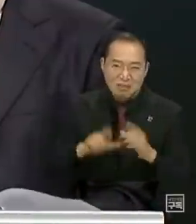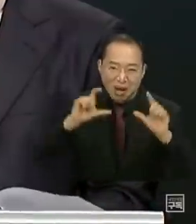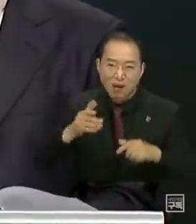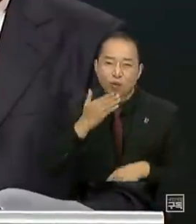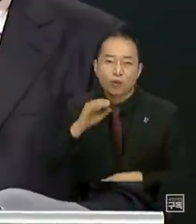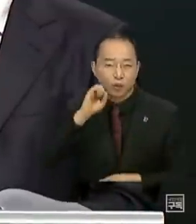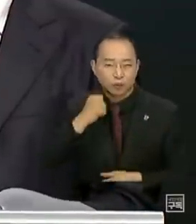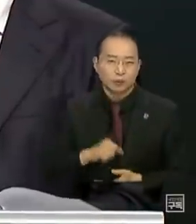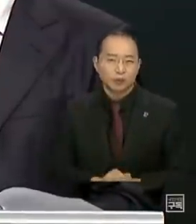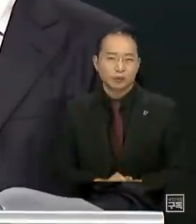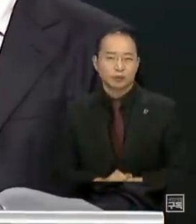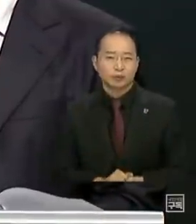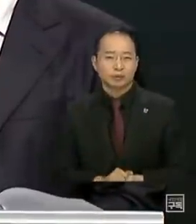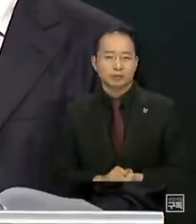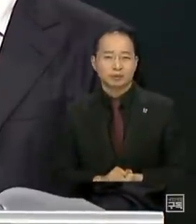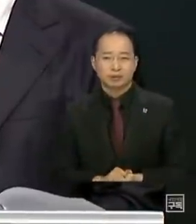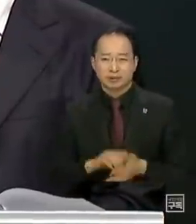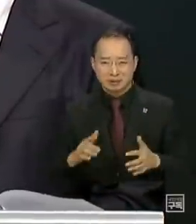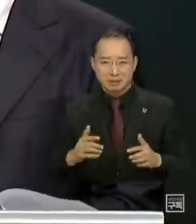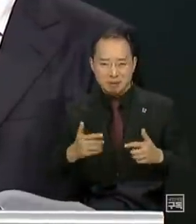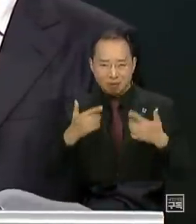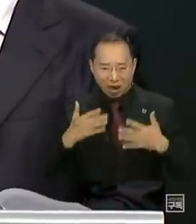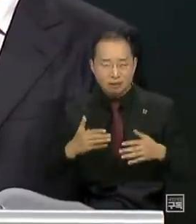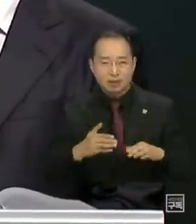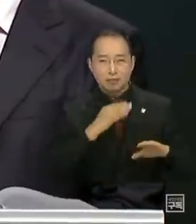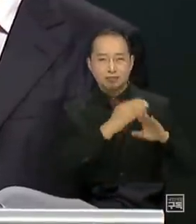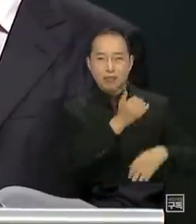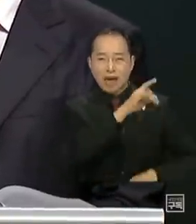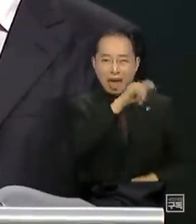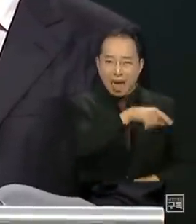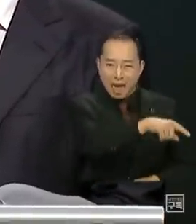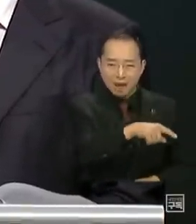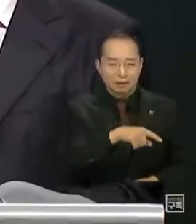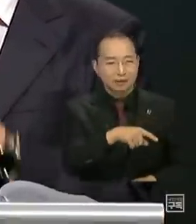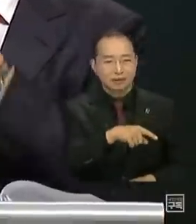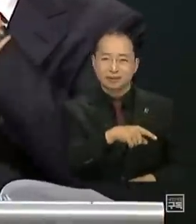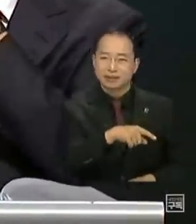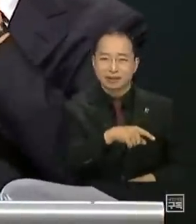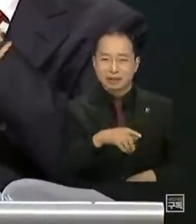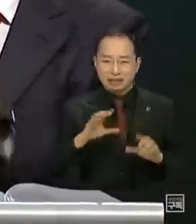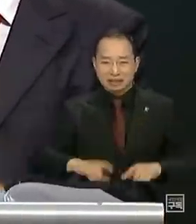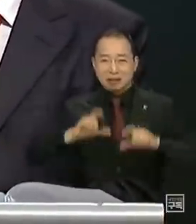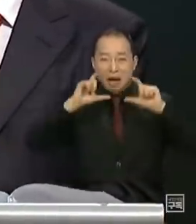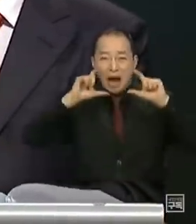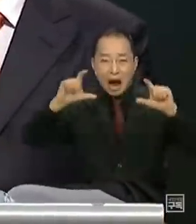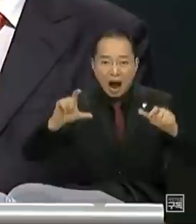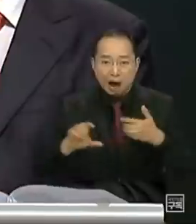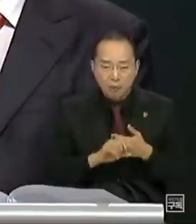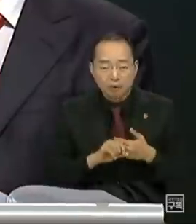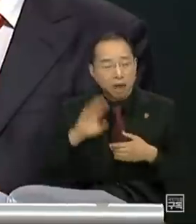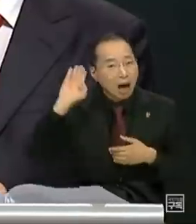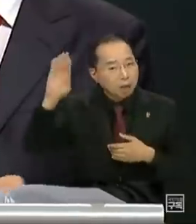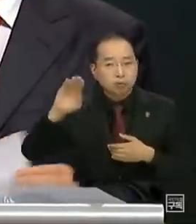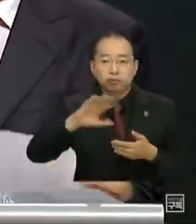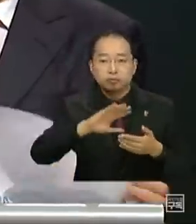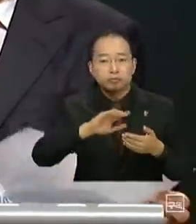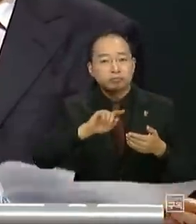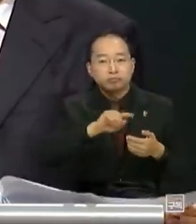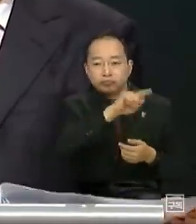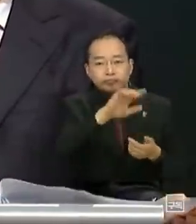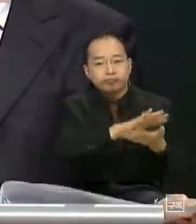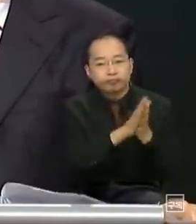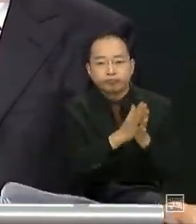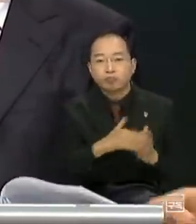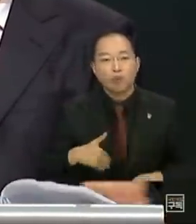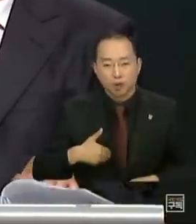우리가 섣부르게 그런 걸 갖다가 북한의 비핵화에 대한 명분이 없어질까 봐 이런 부분을 고려해야 된다는 거고요. 네. 끝까지